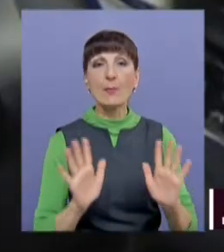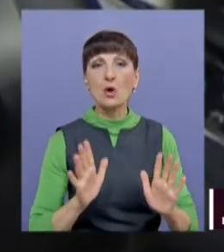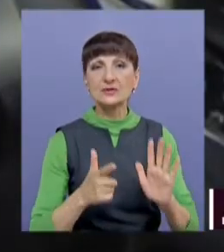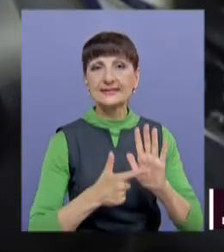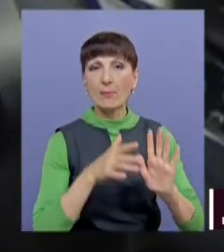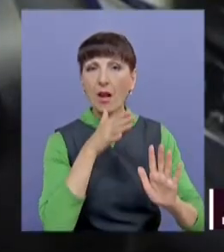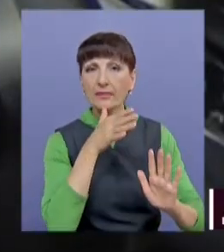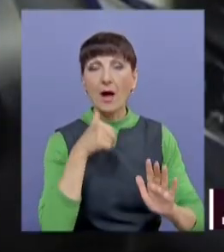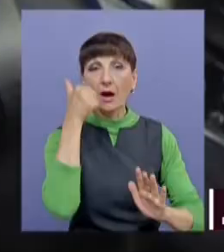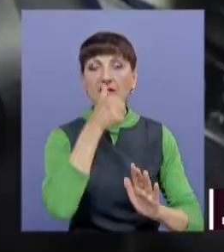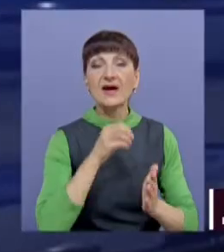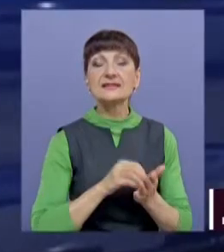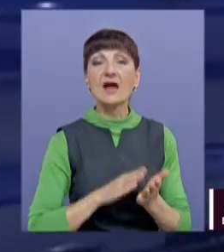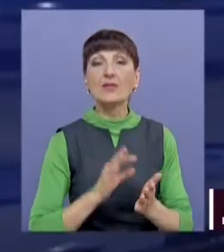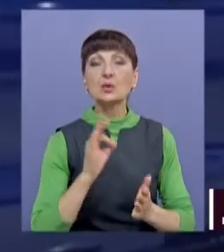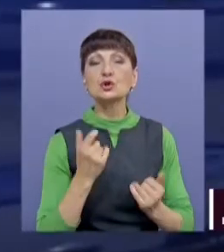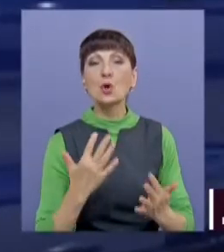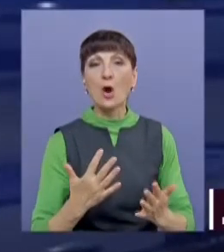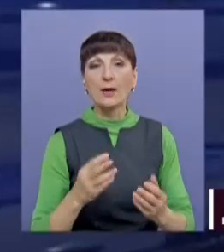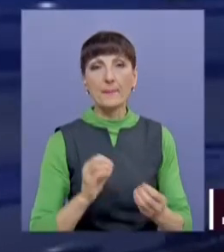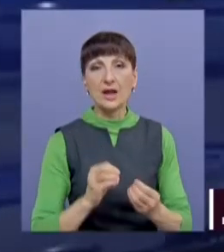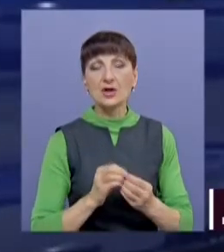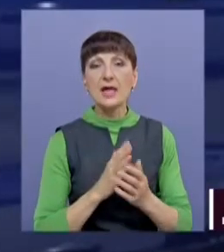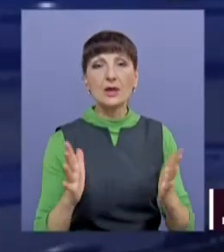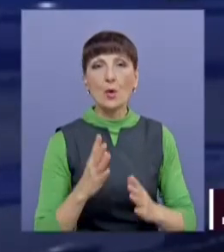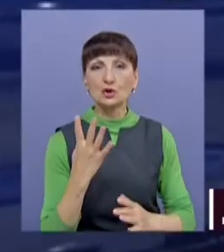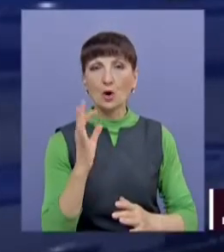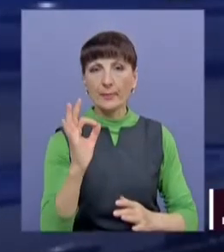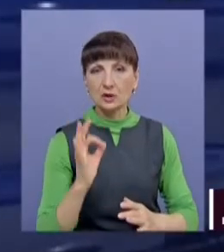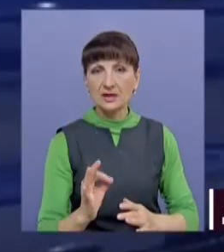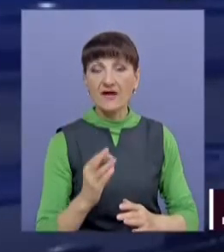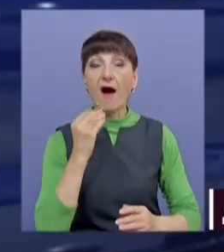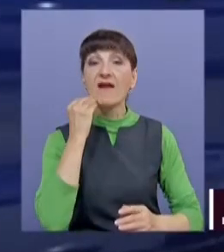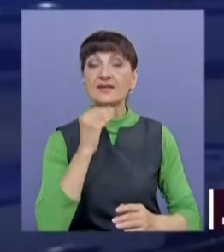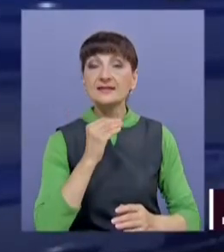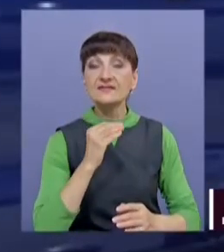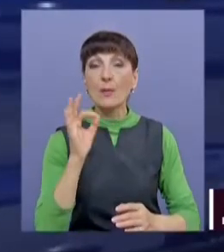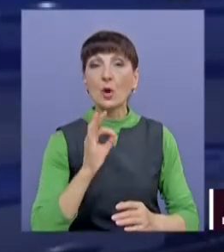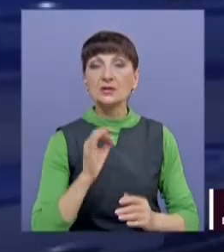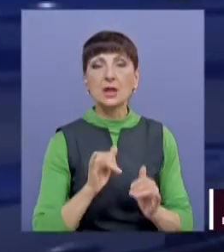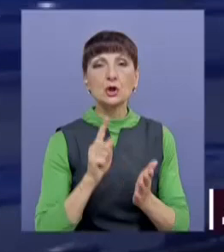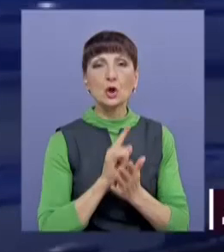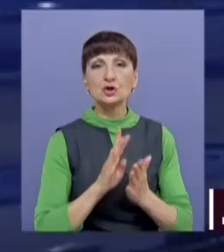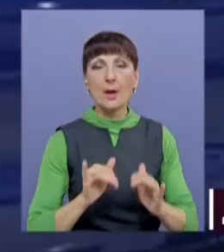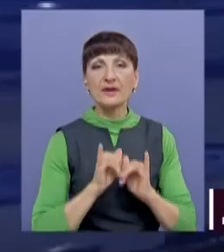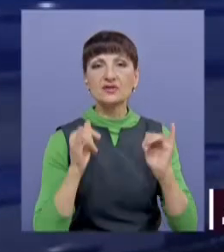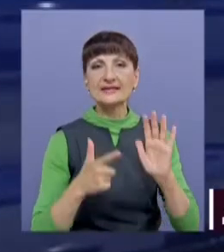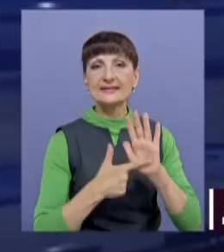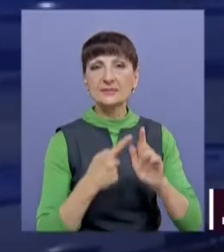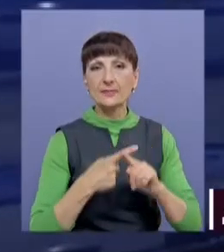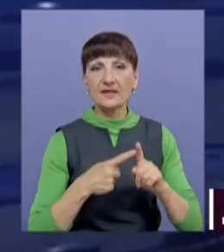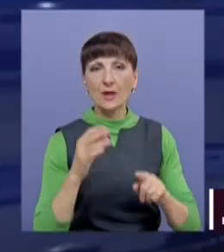лет. Годовая номинальная ставка вознаграждения прежняя не более 4%, а эффективная не должна превышать